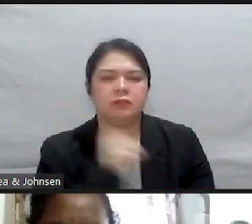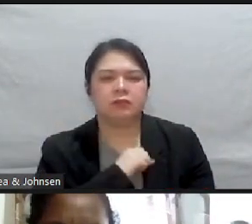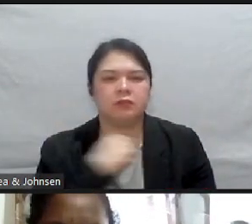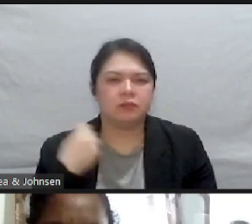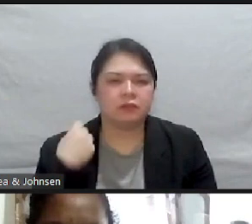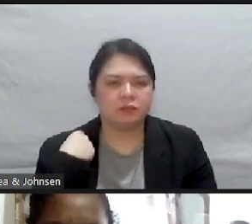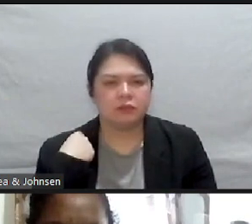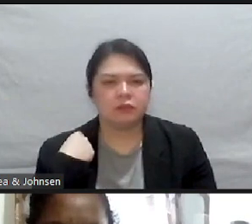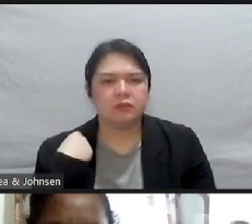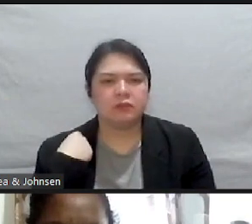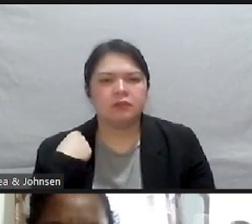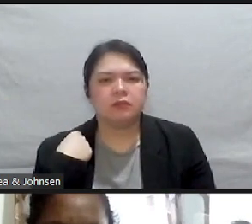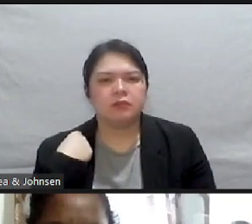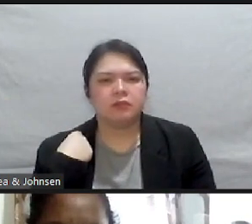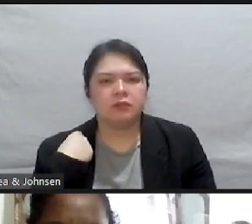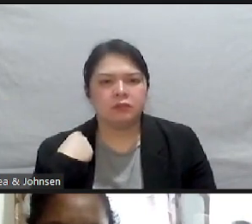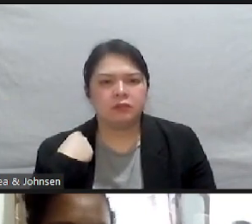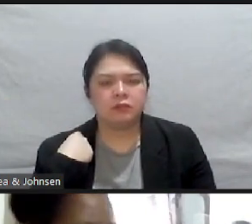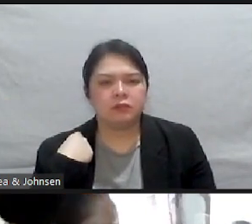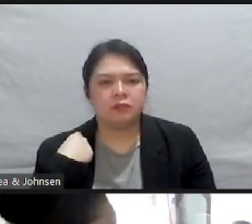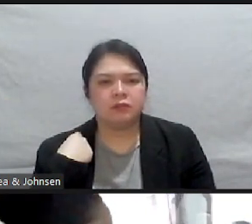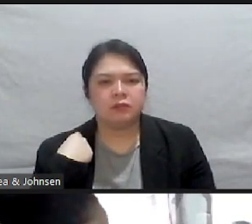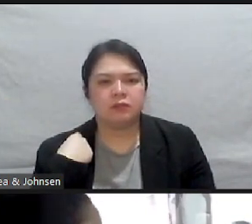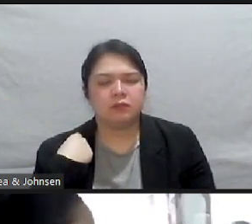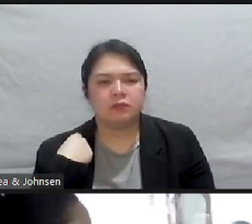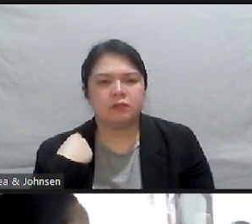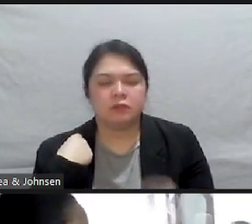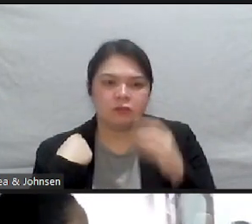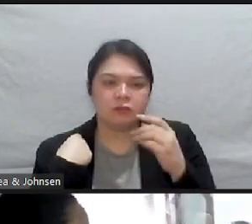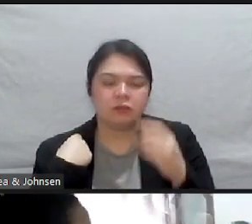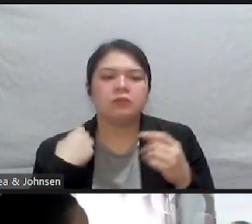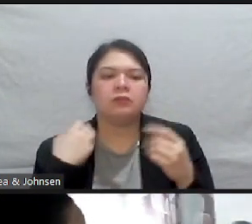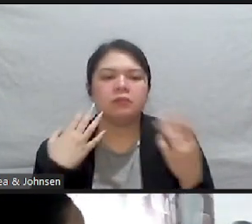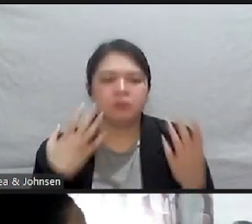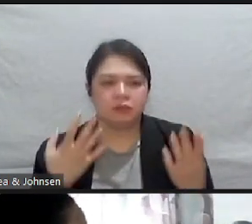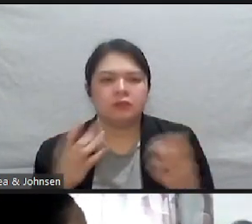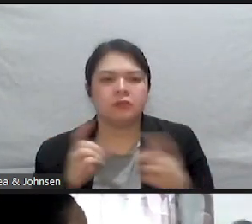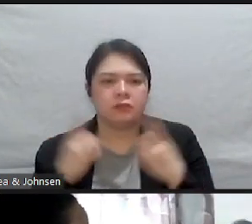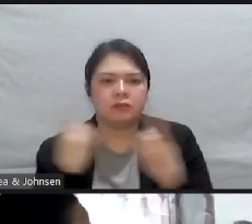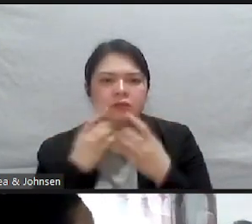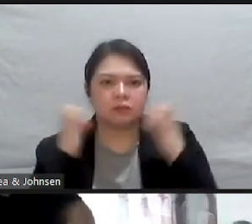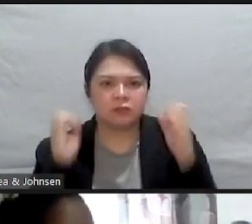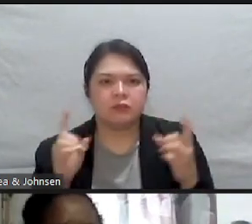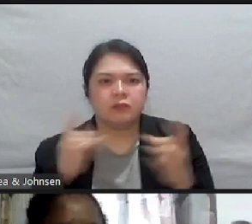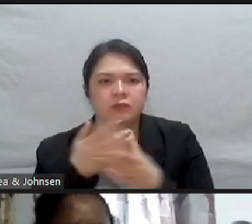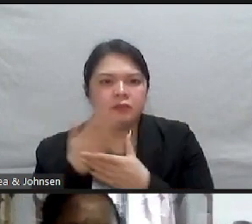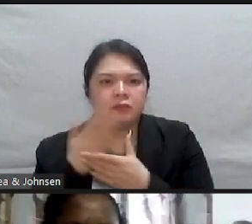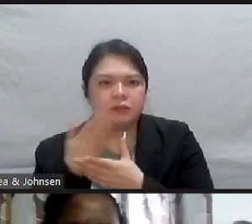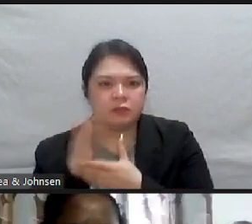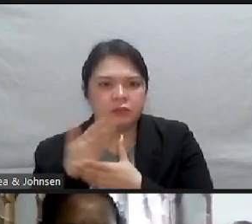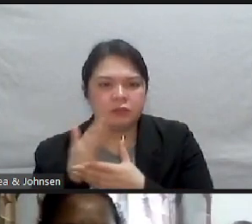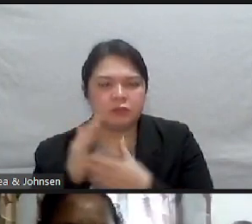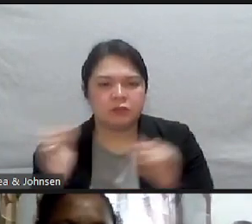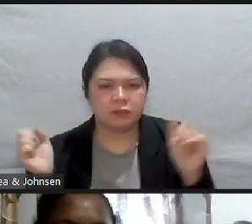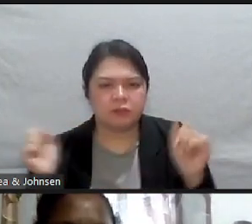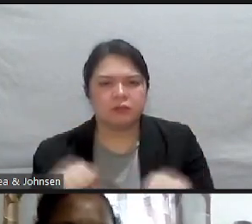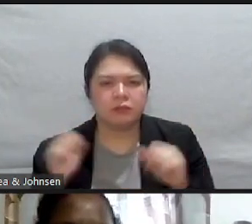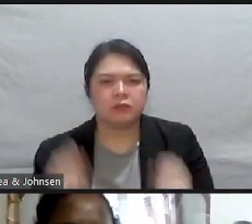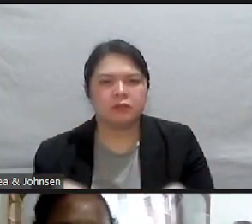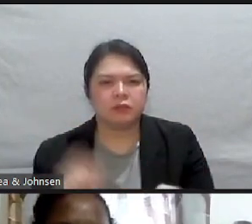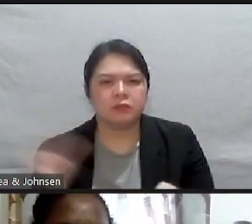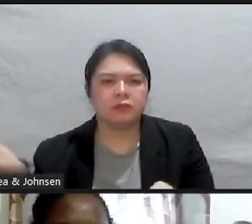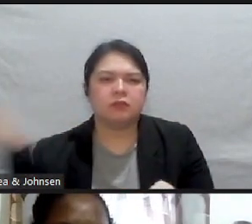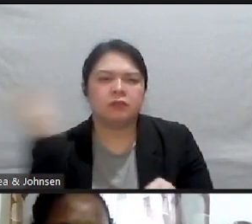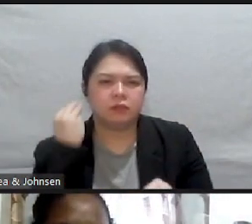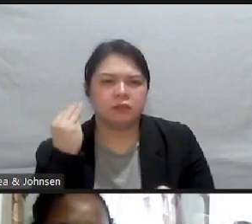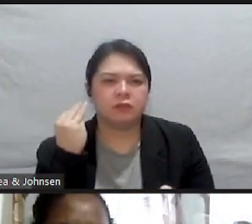Senate, sa, you know, committee ni Tachalian, o kahit sa DepEd, i-share nyo sa amin. magandang marinig nila, no?